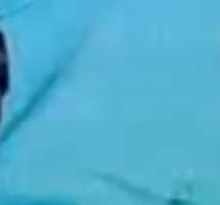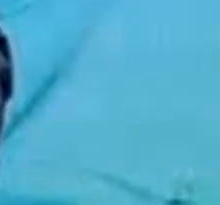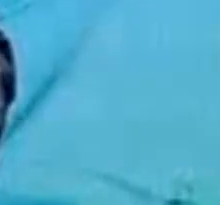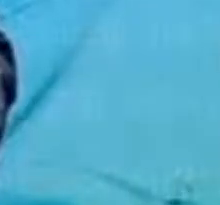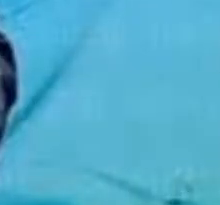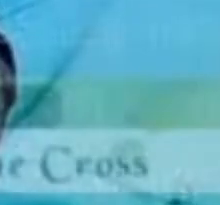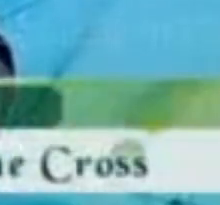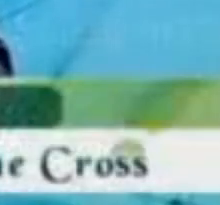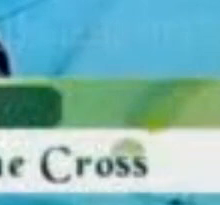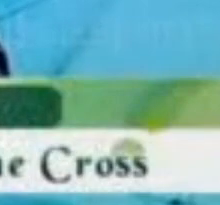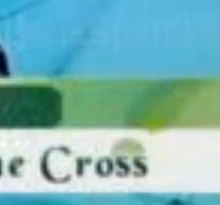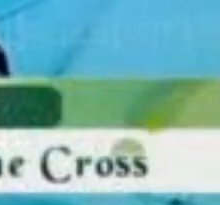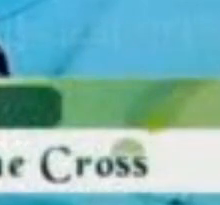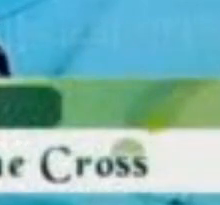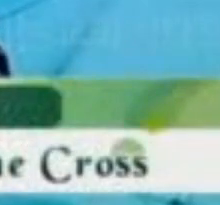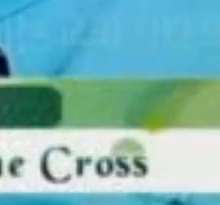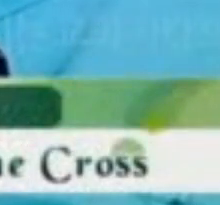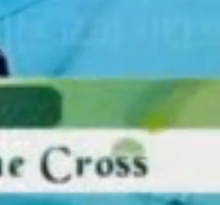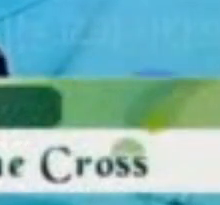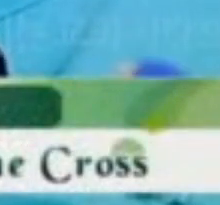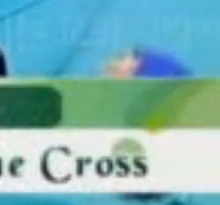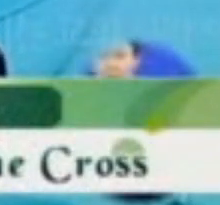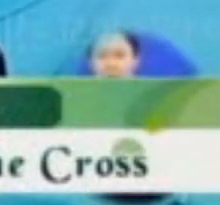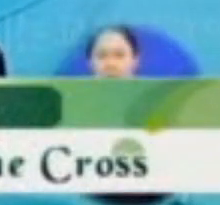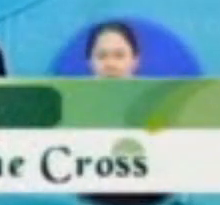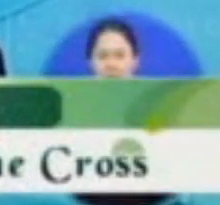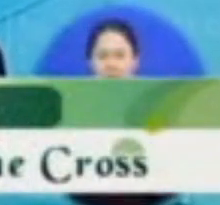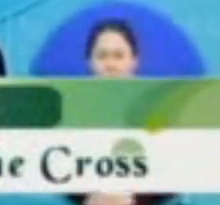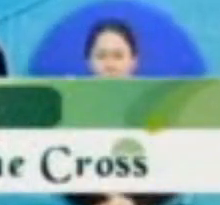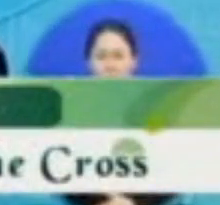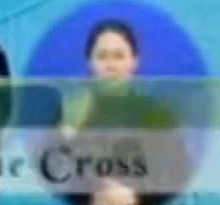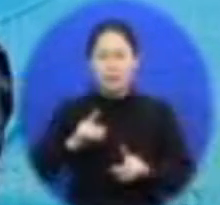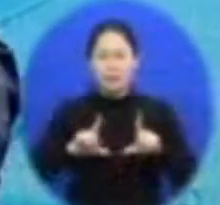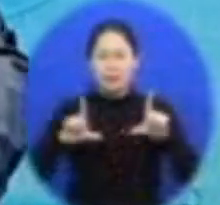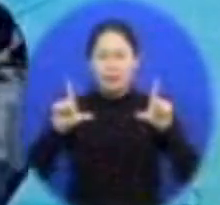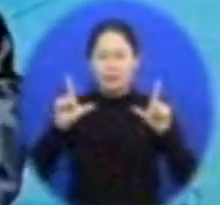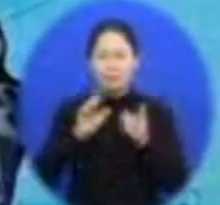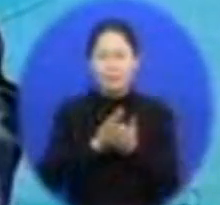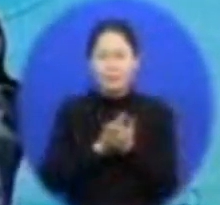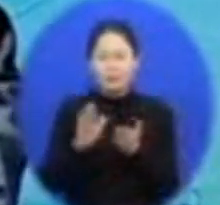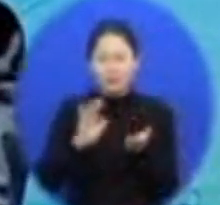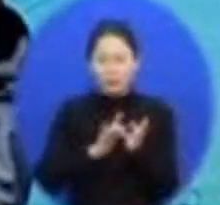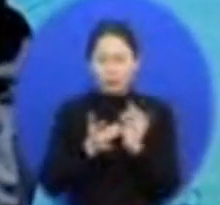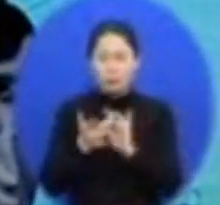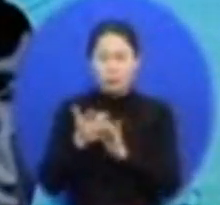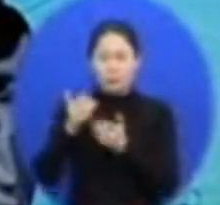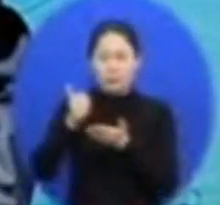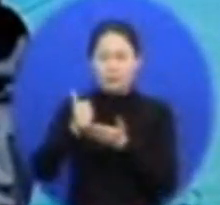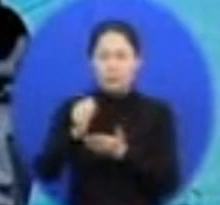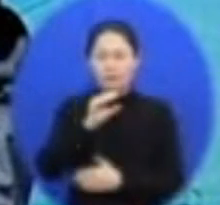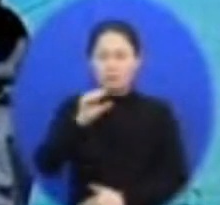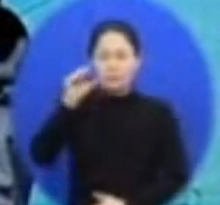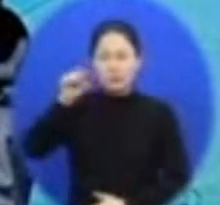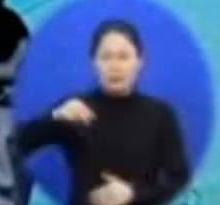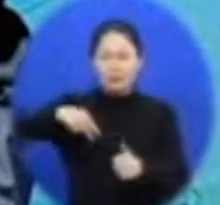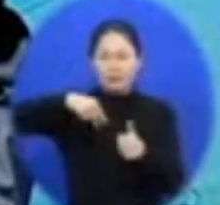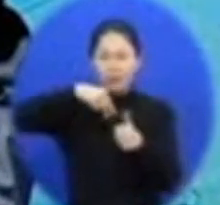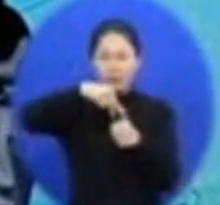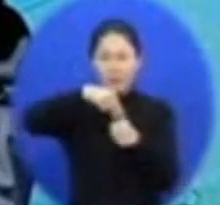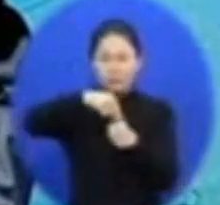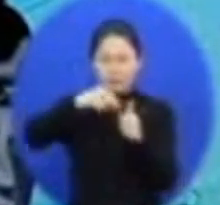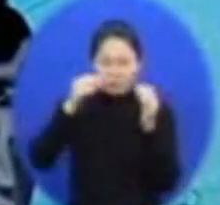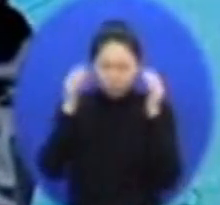아 고난 주간이 시작되는 날 입니다 아 예수님께서 십자가에 달리신 고통은